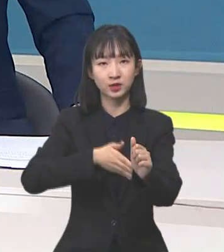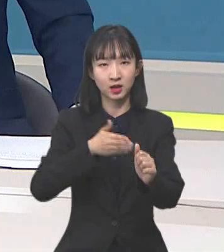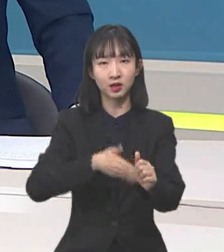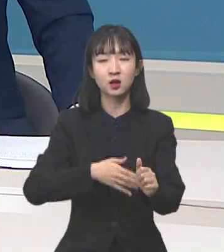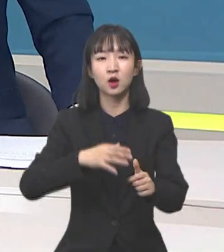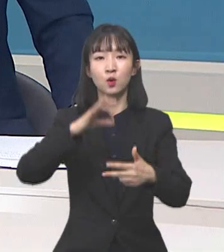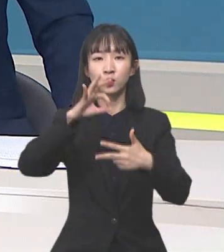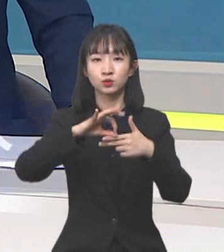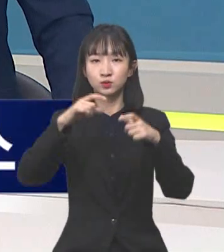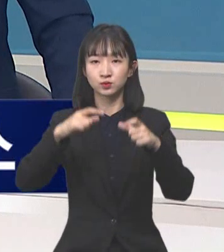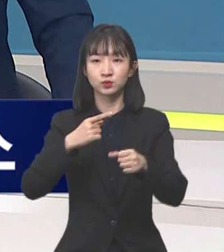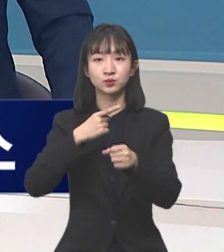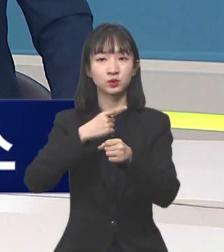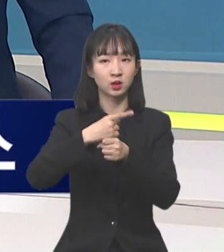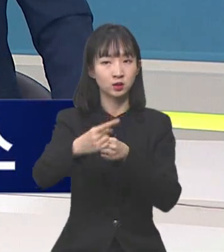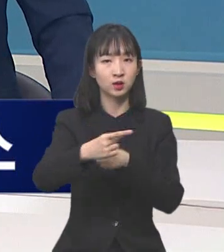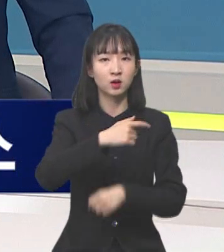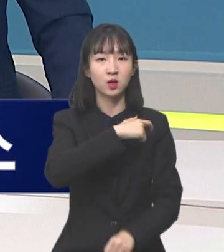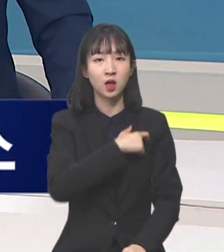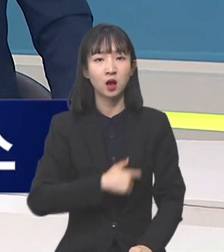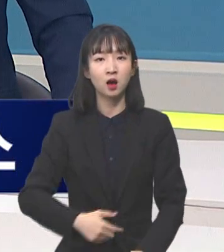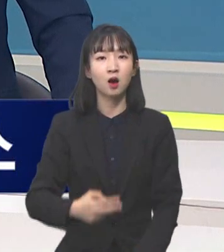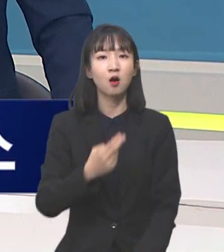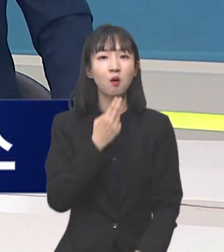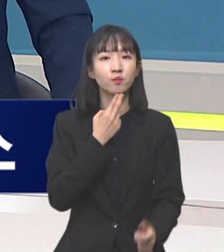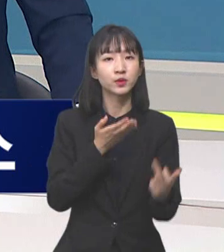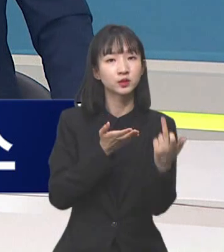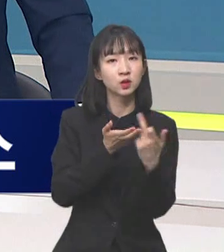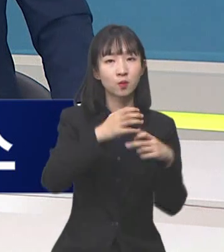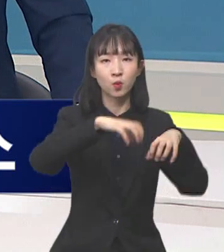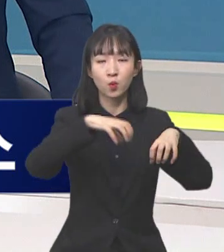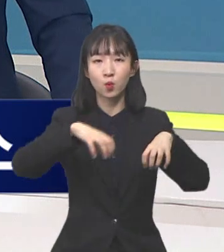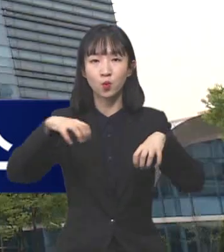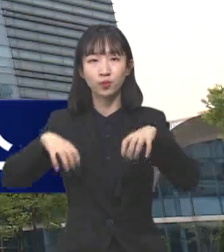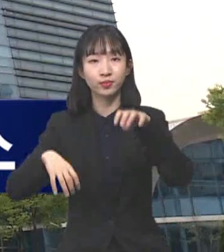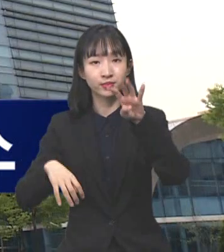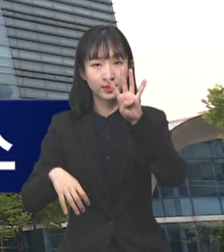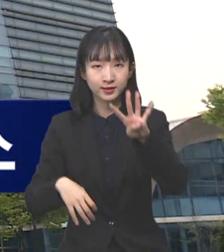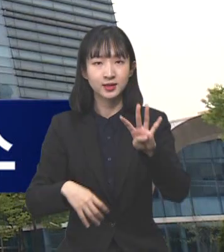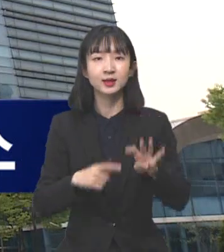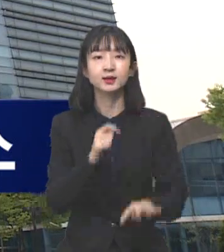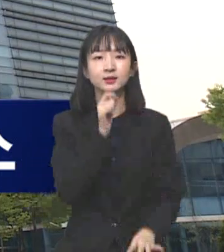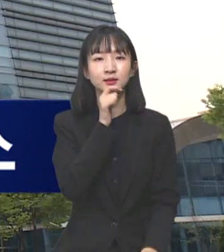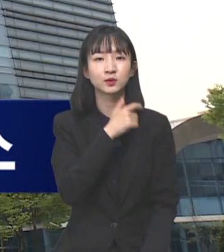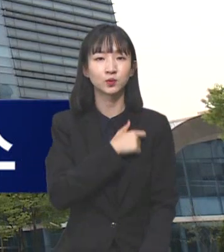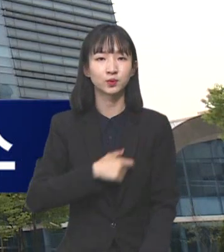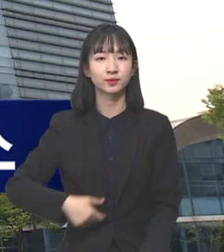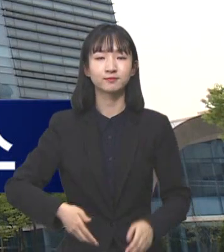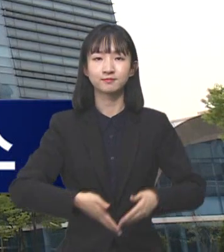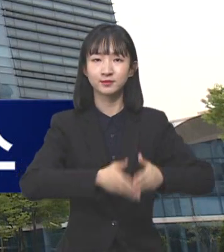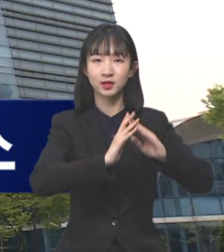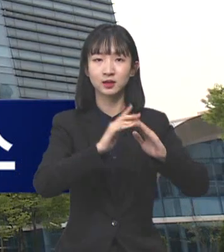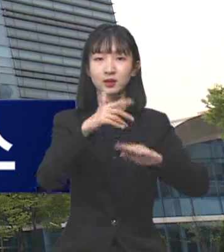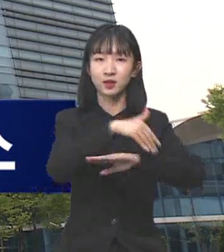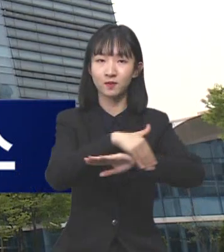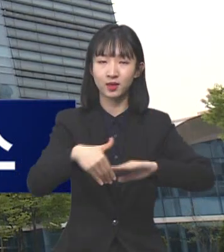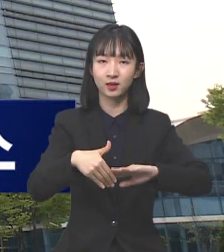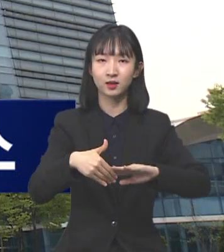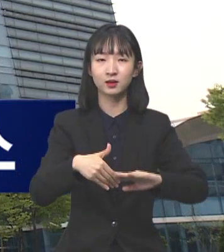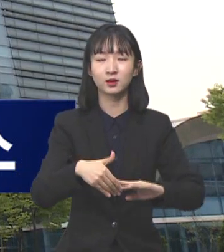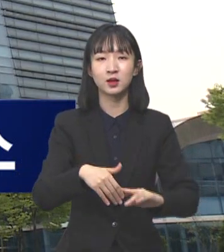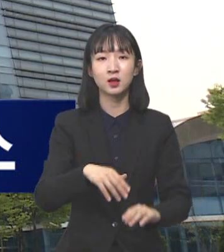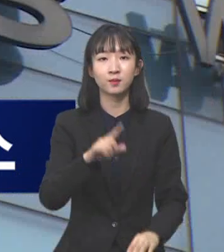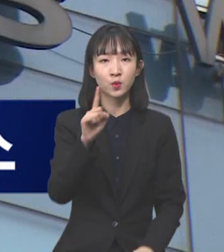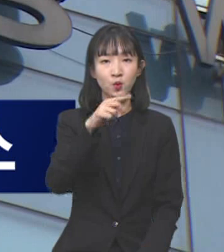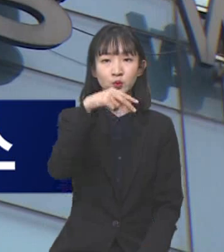옹진군 은 내년에 행정기관이 없는 외딴 섬 4곳에 소규모 행정 지원 센터 를 건립한다 고 밝혔습니다 대상